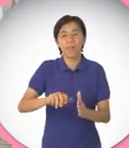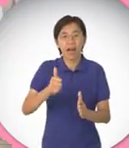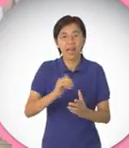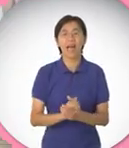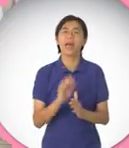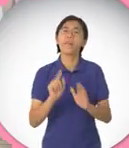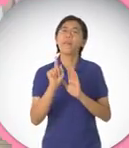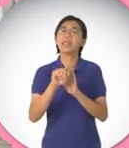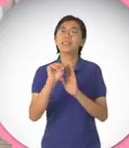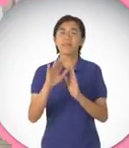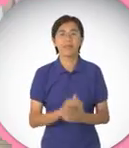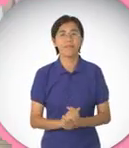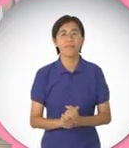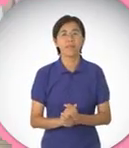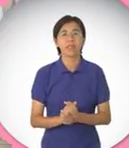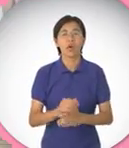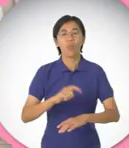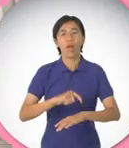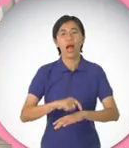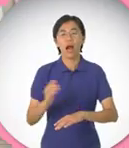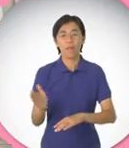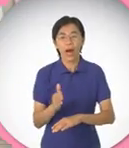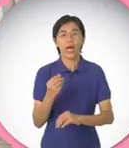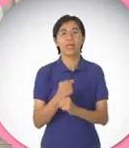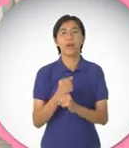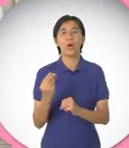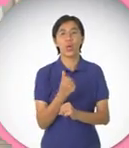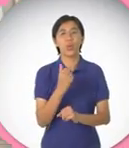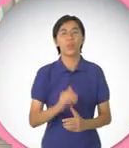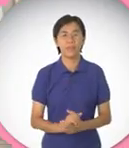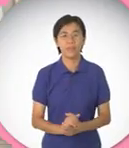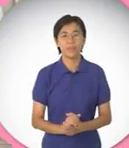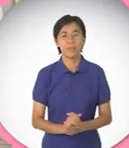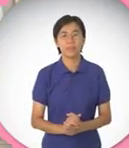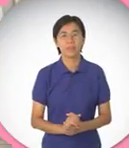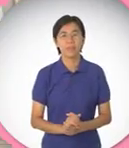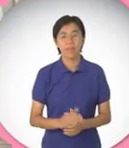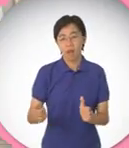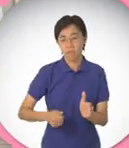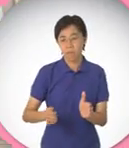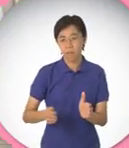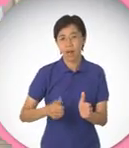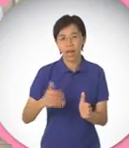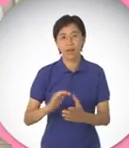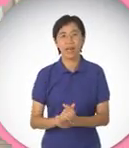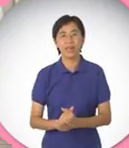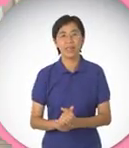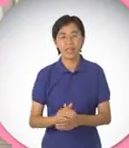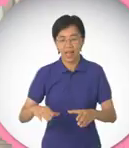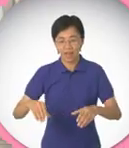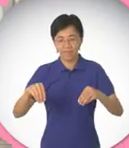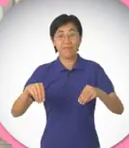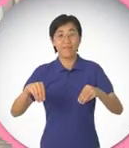ย่างเง ี้ ยค่ะ ก็ จ ะล ดข ั้ นตอนไปใช ่ ประหยัดเวลาลงไป เรียบร้อยครับผม นะคะก็เดี๋ยวใส่เครื่องตีได้เลย